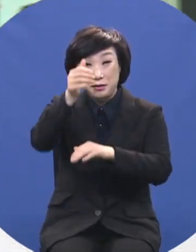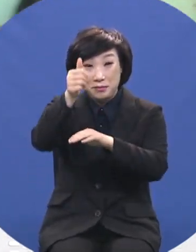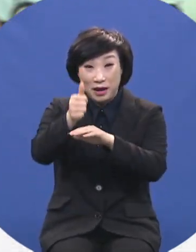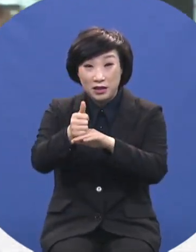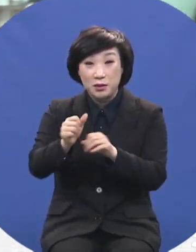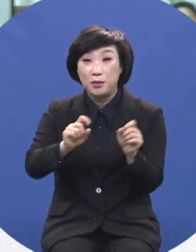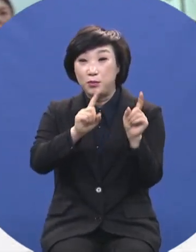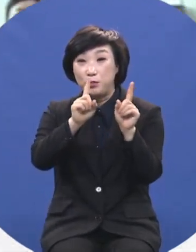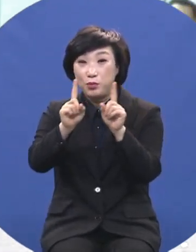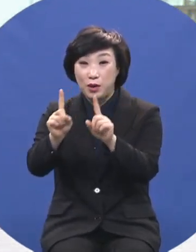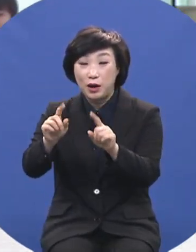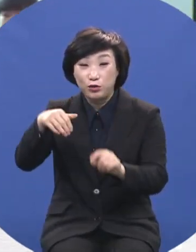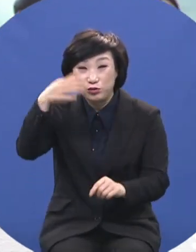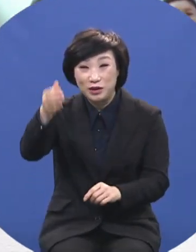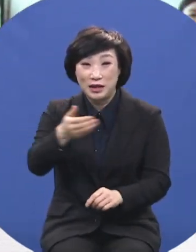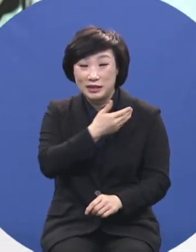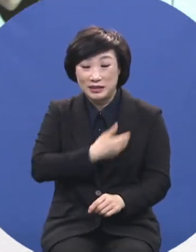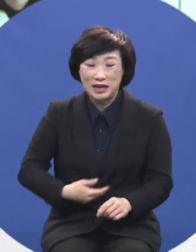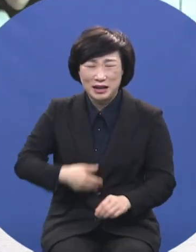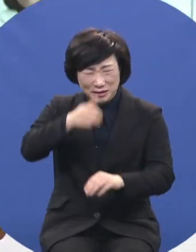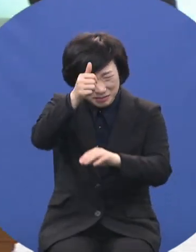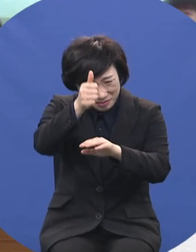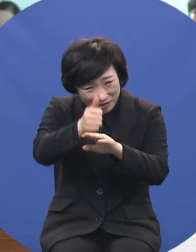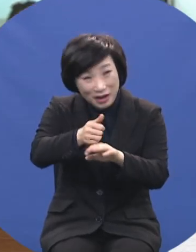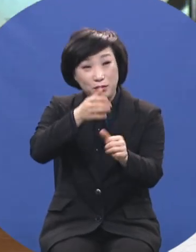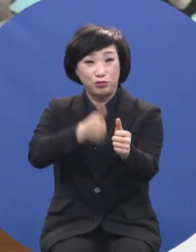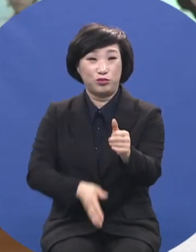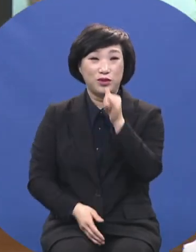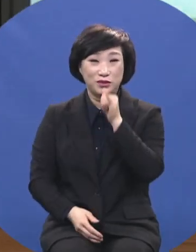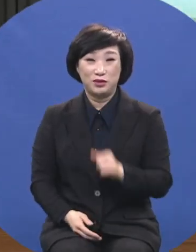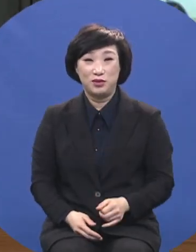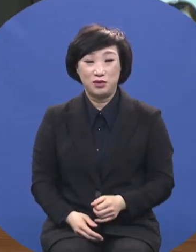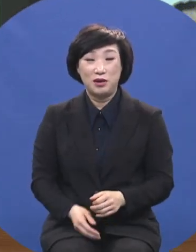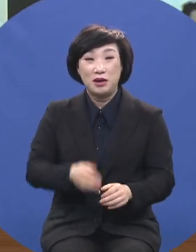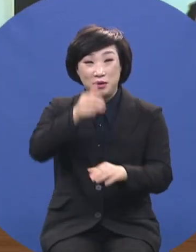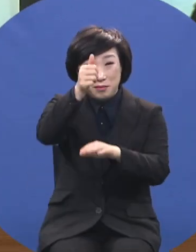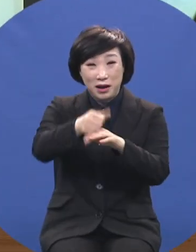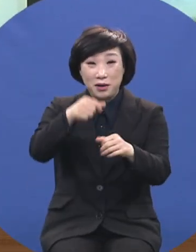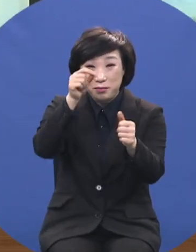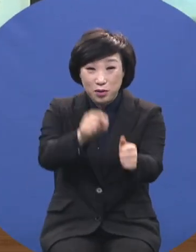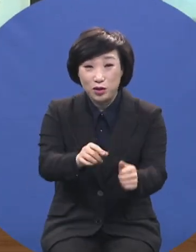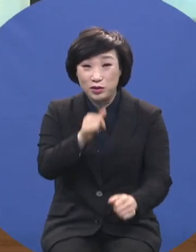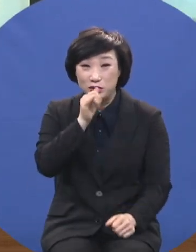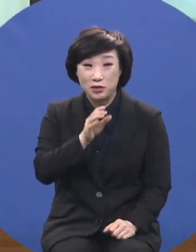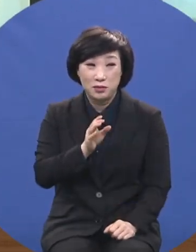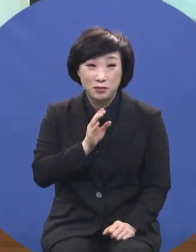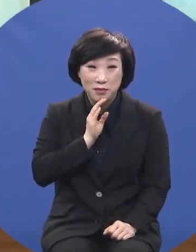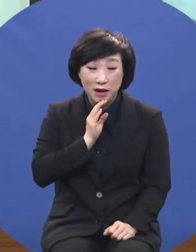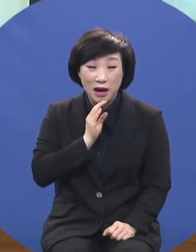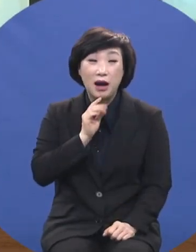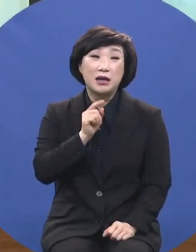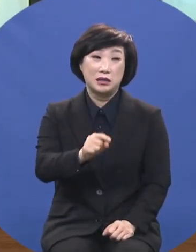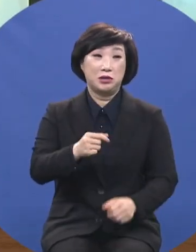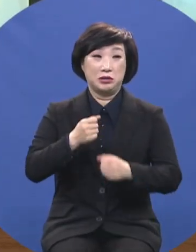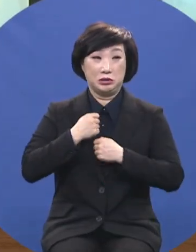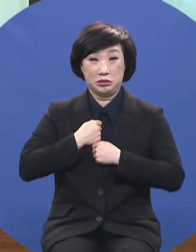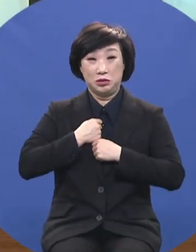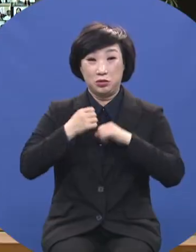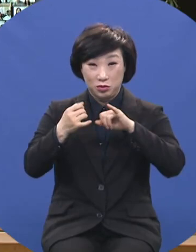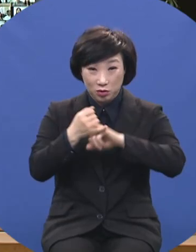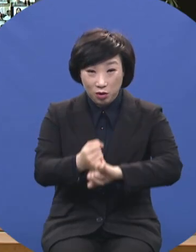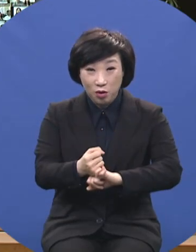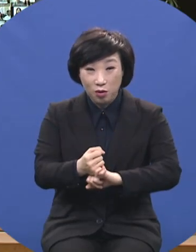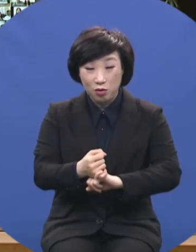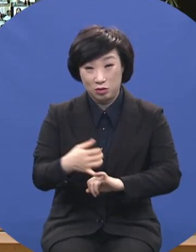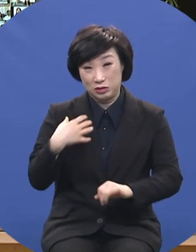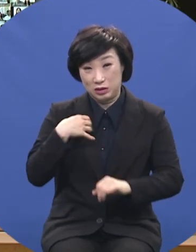마지막 부활하신 다음에 제자들에게 최후의 통첩으로, 최후의 명령으로 부탁한 것은 꼭 이루지 않으면 안